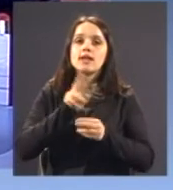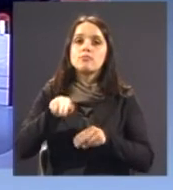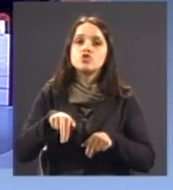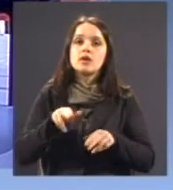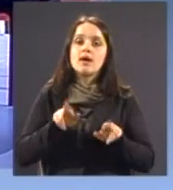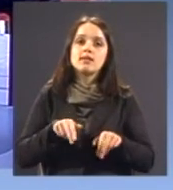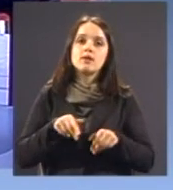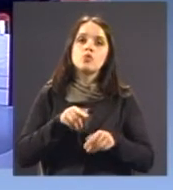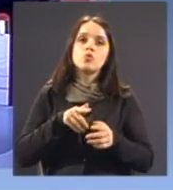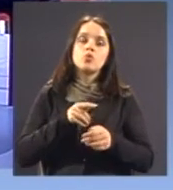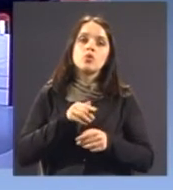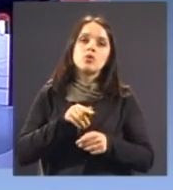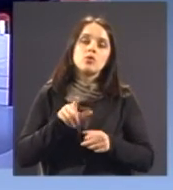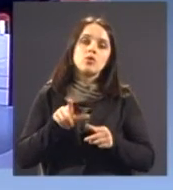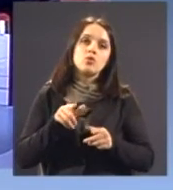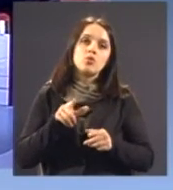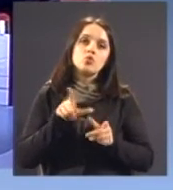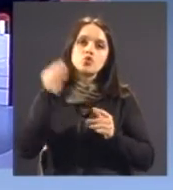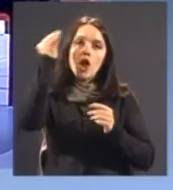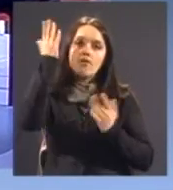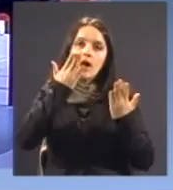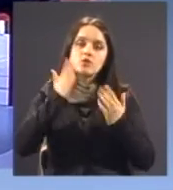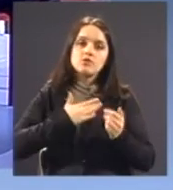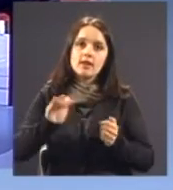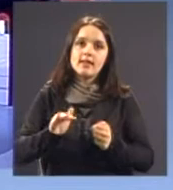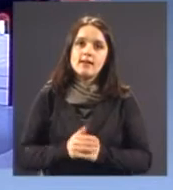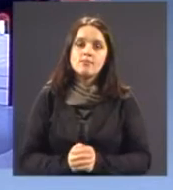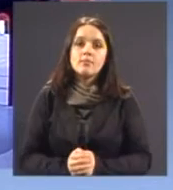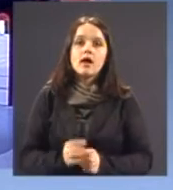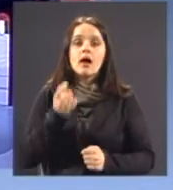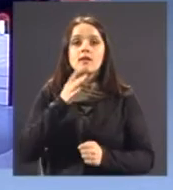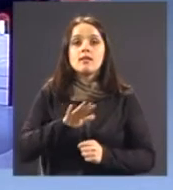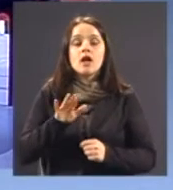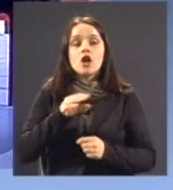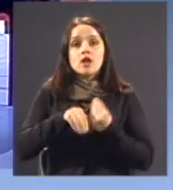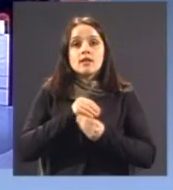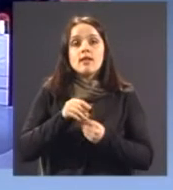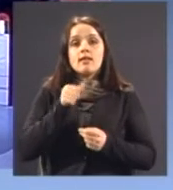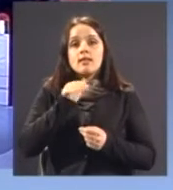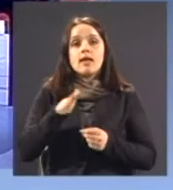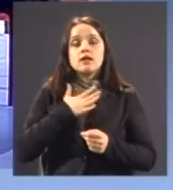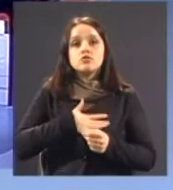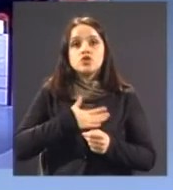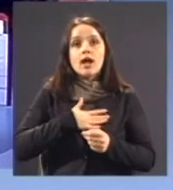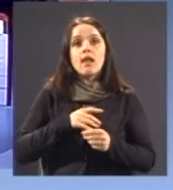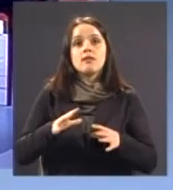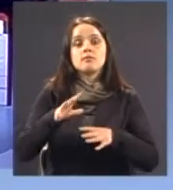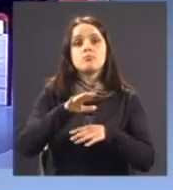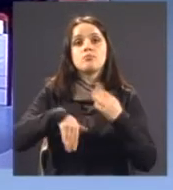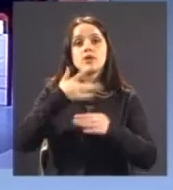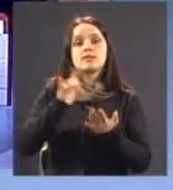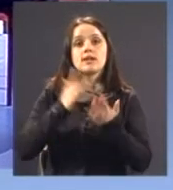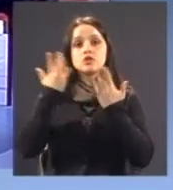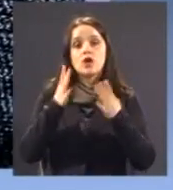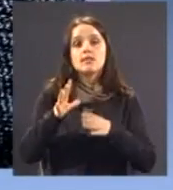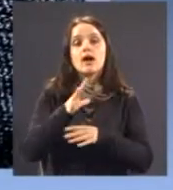ako nakon završene srednje škole roditelj i dijete požele da nastave na nekog univerziteta u Bosni